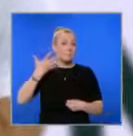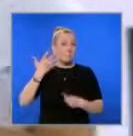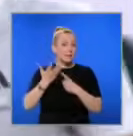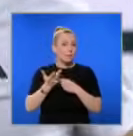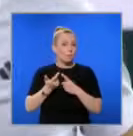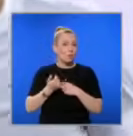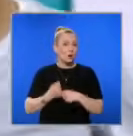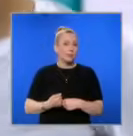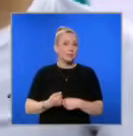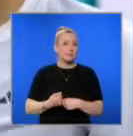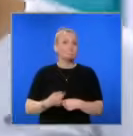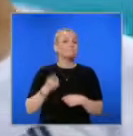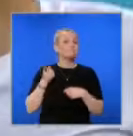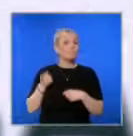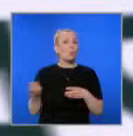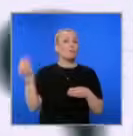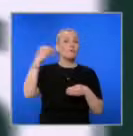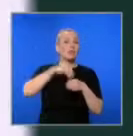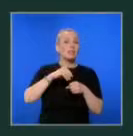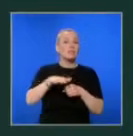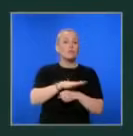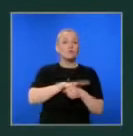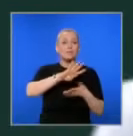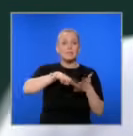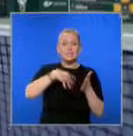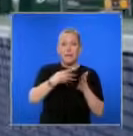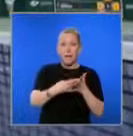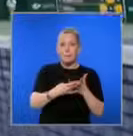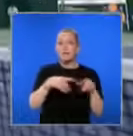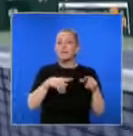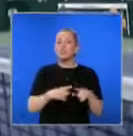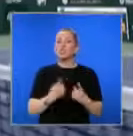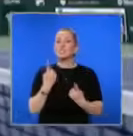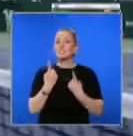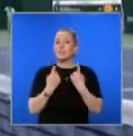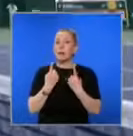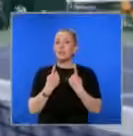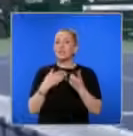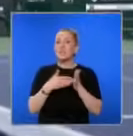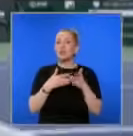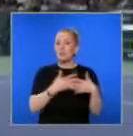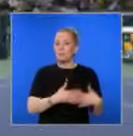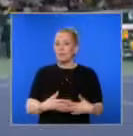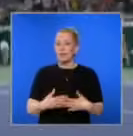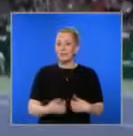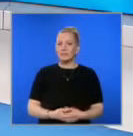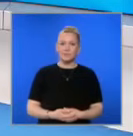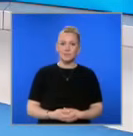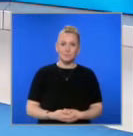3-6, 6-3. Нарди, който влезе в основната схема като щастлив губещ, ще се изправи срещу американеца Томи Пол.